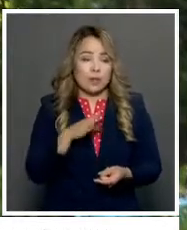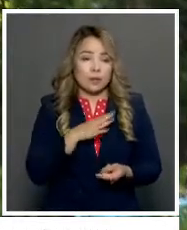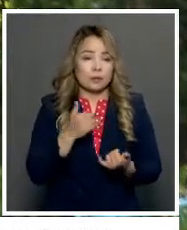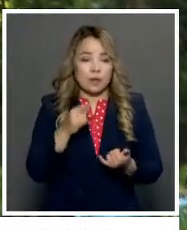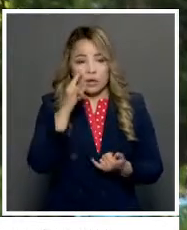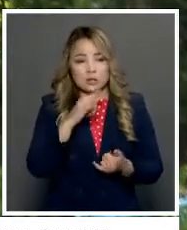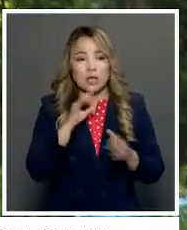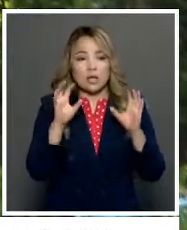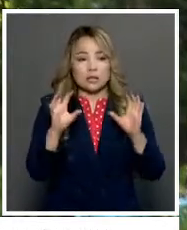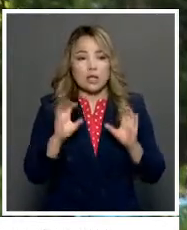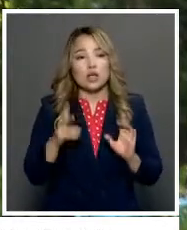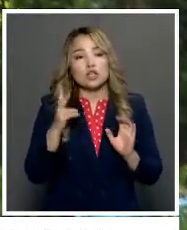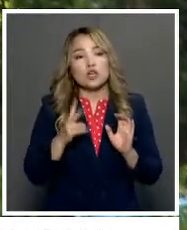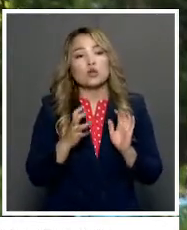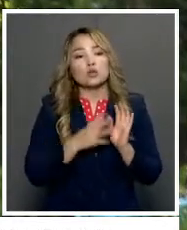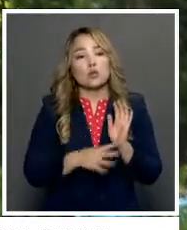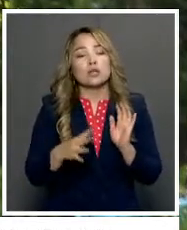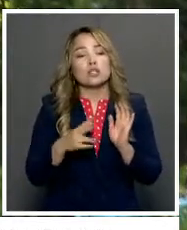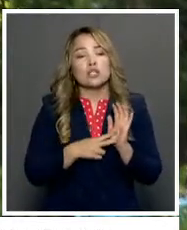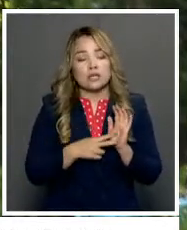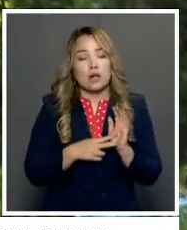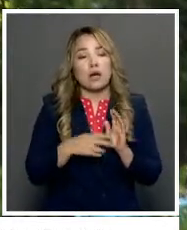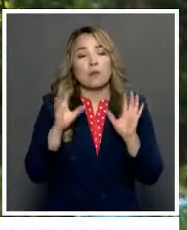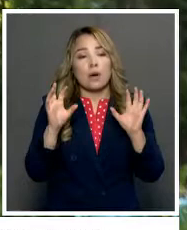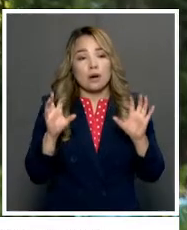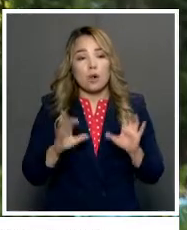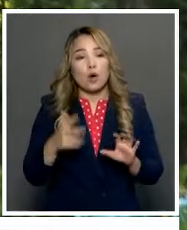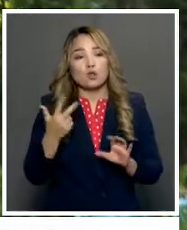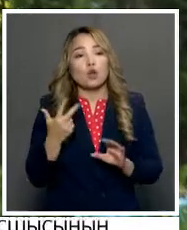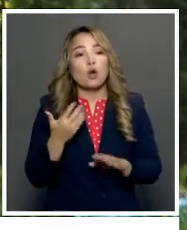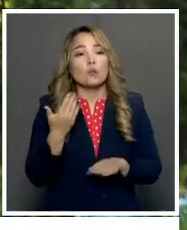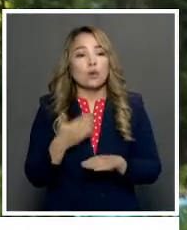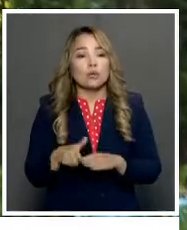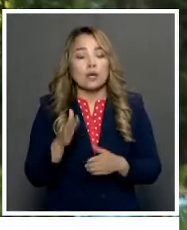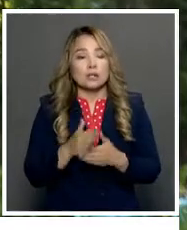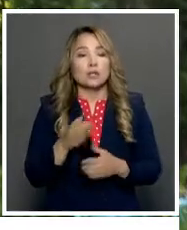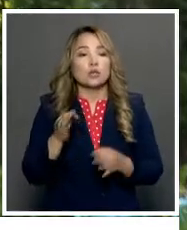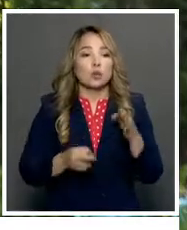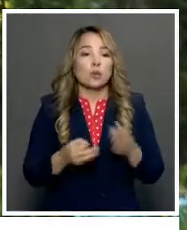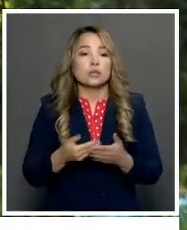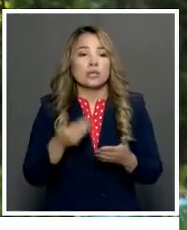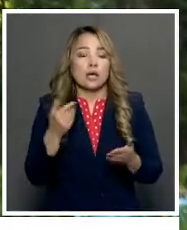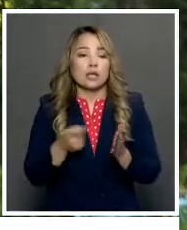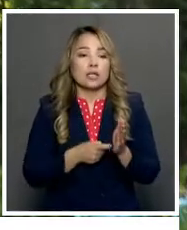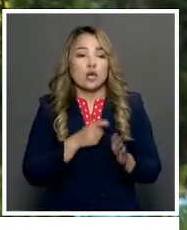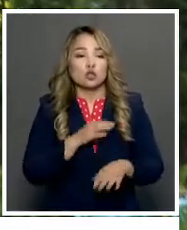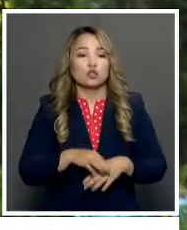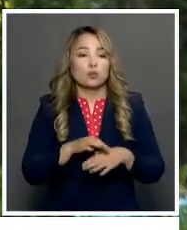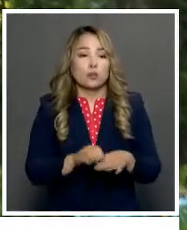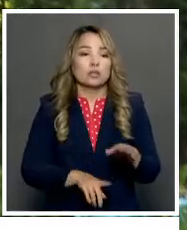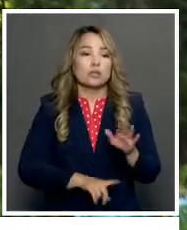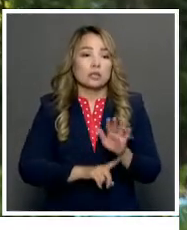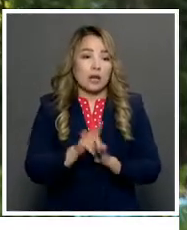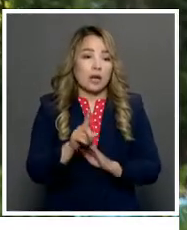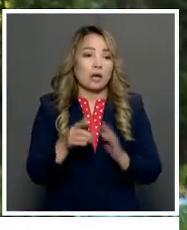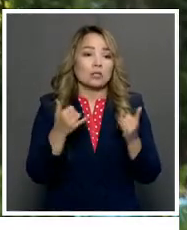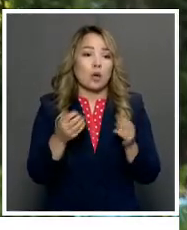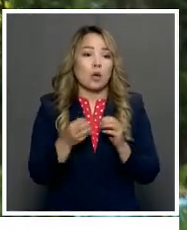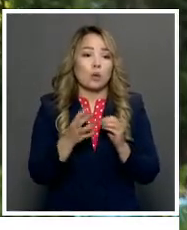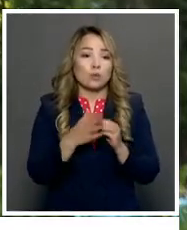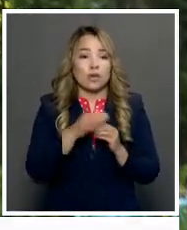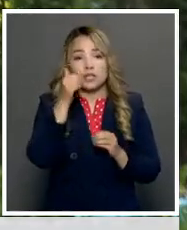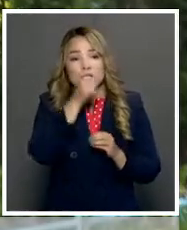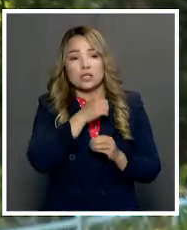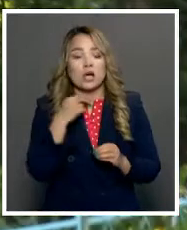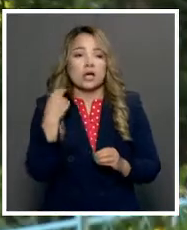қылмыстық кодексінің 297 бабы 3-ші бөлігіне сәйкес сотқа дейінгі тергеу әрекеттері жүргізілді. Ол бойынша 15 жылға